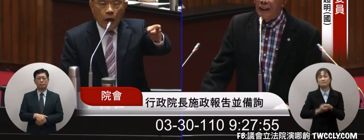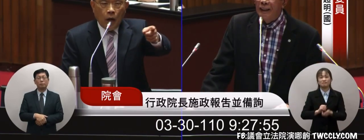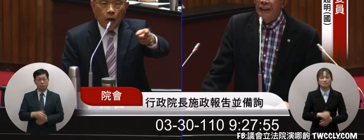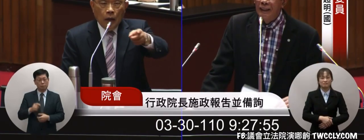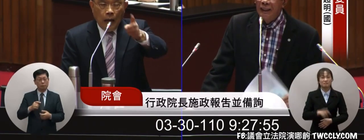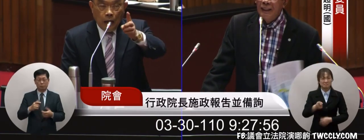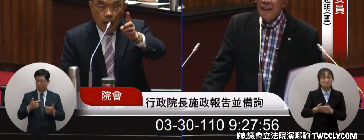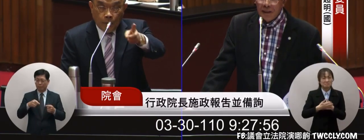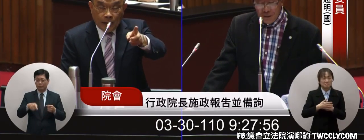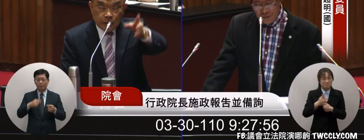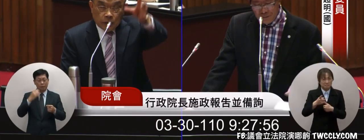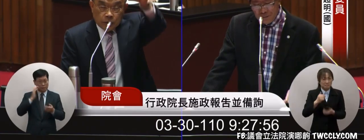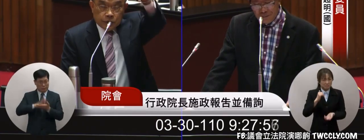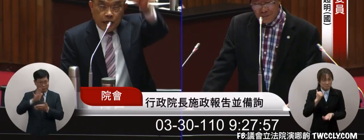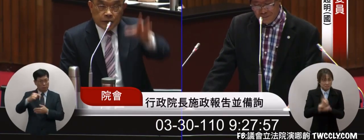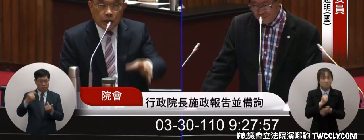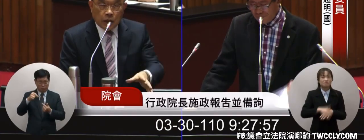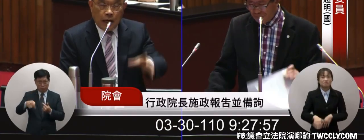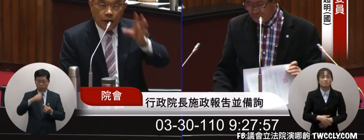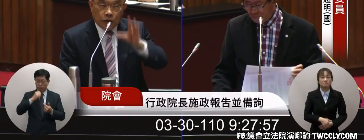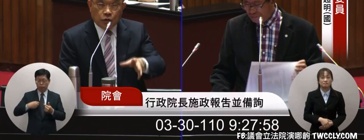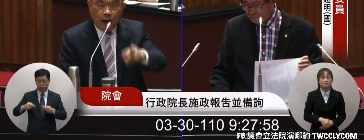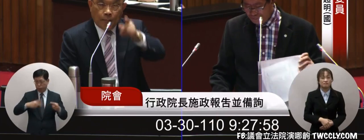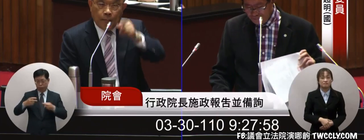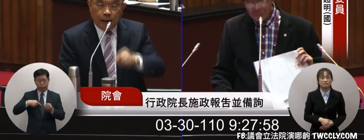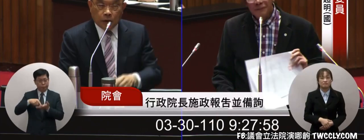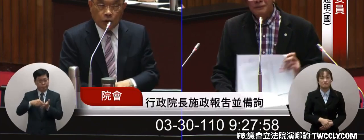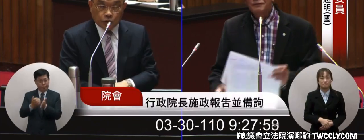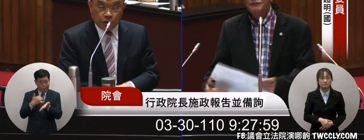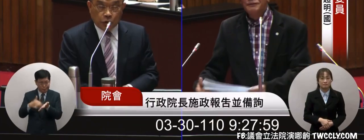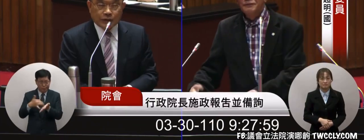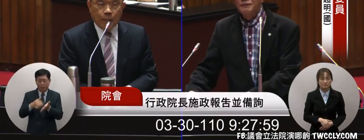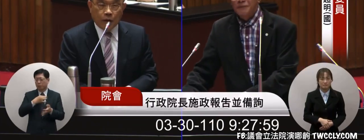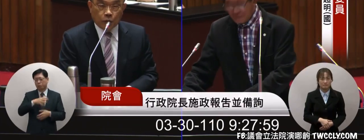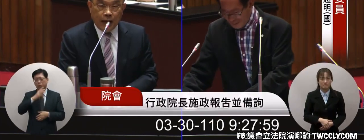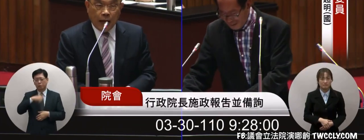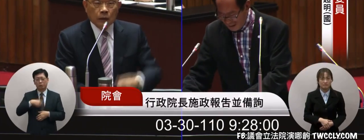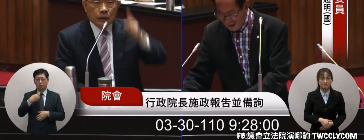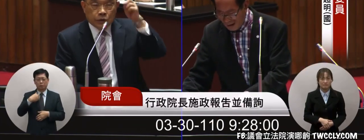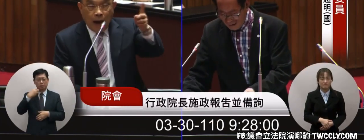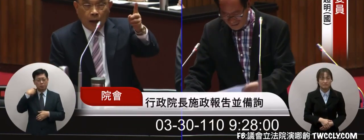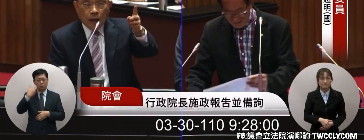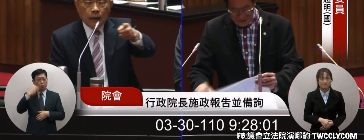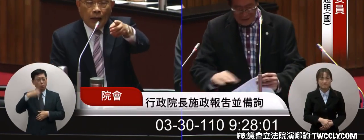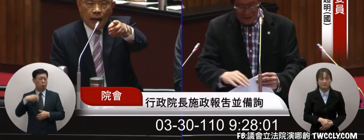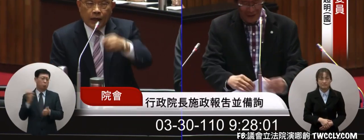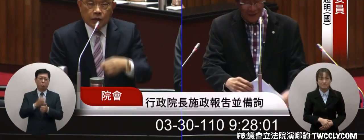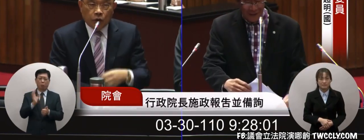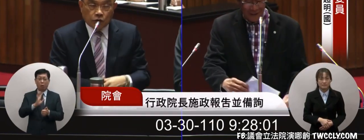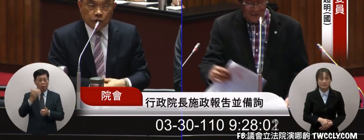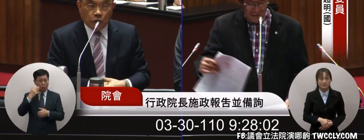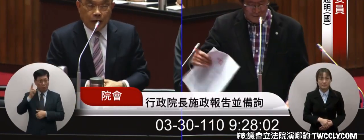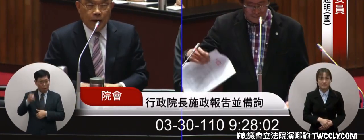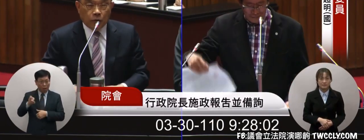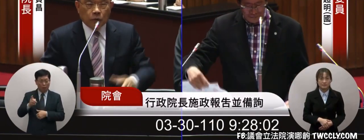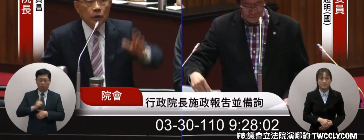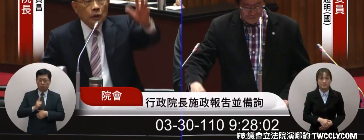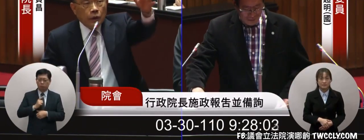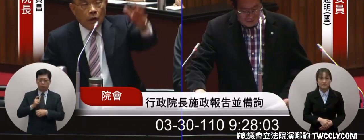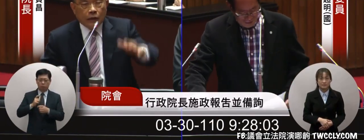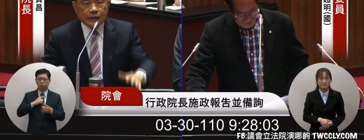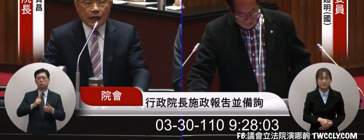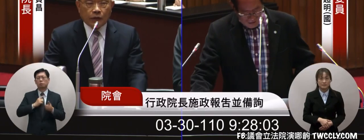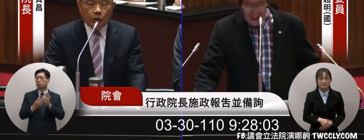所以喔後來這個建設預算不要再丟水球撒麵輪現在人家叫你丟水球撒麵輪